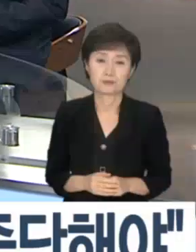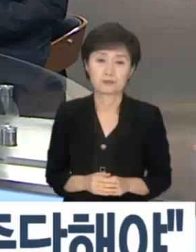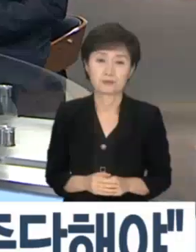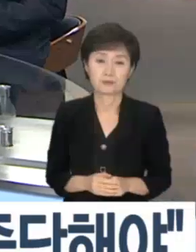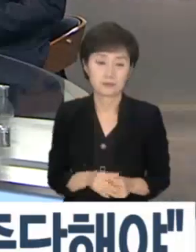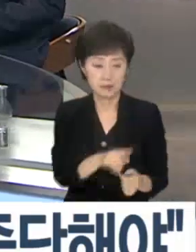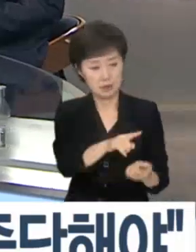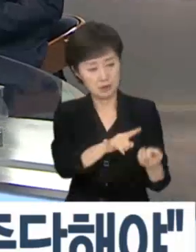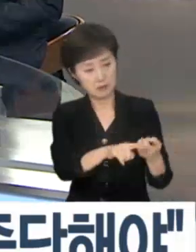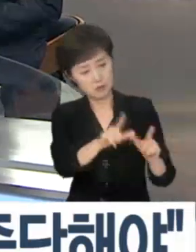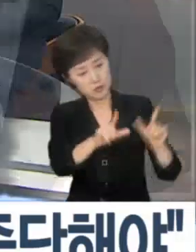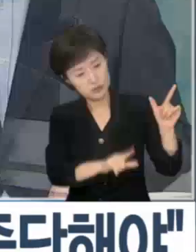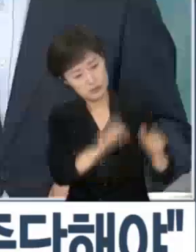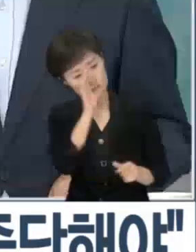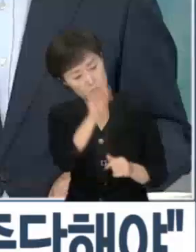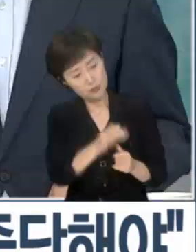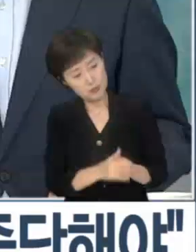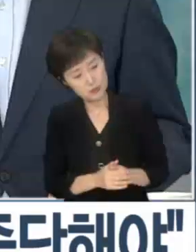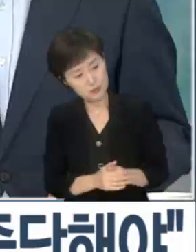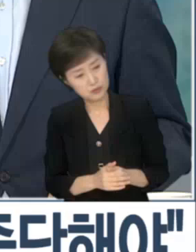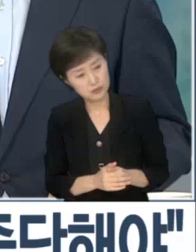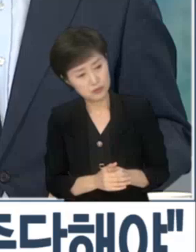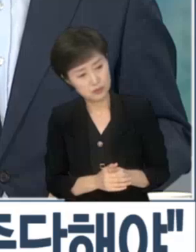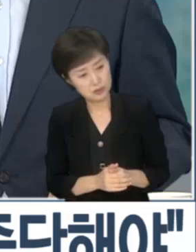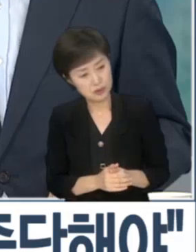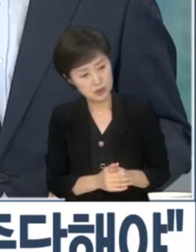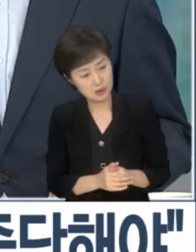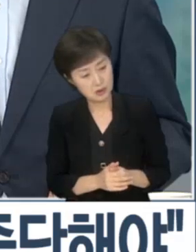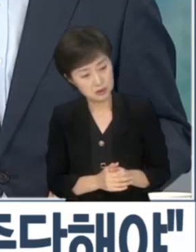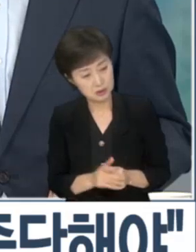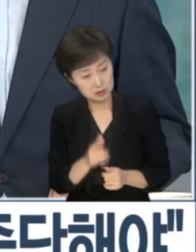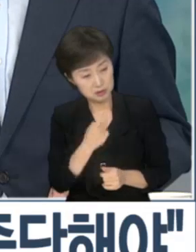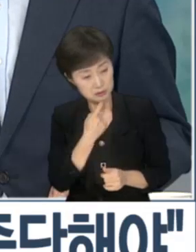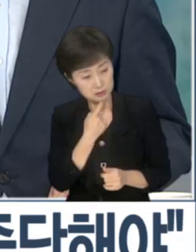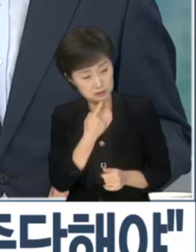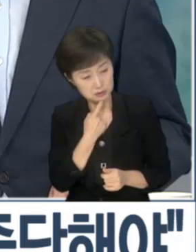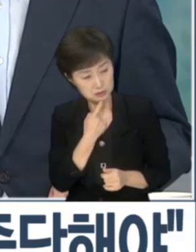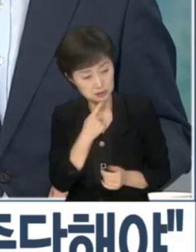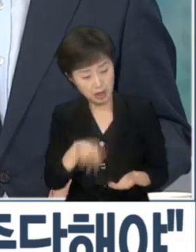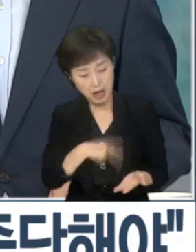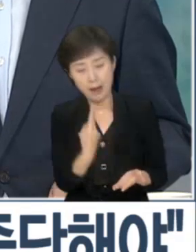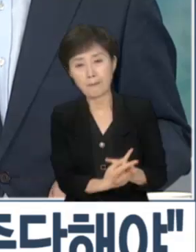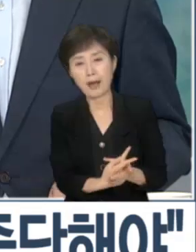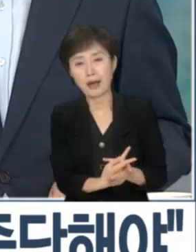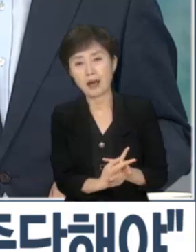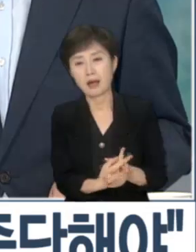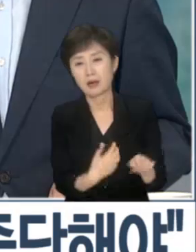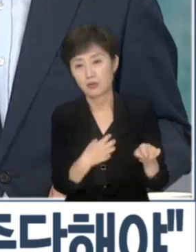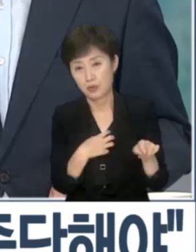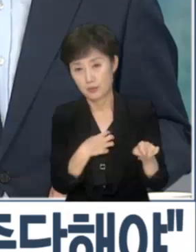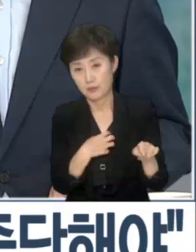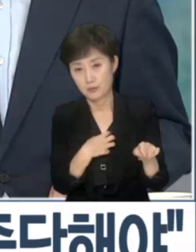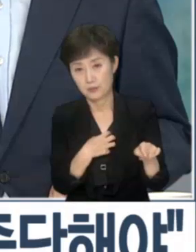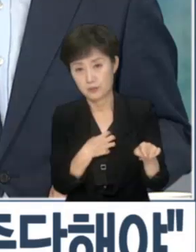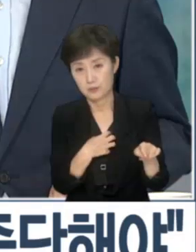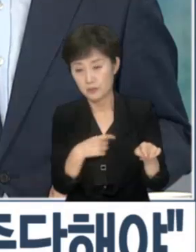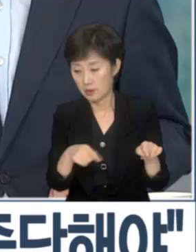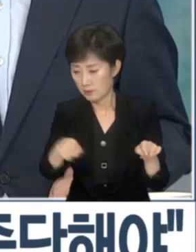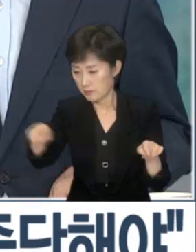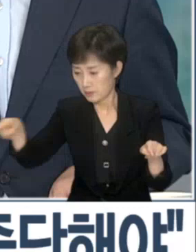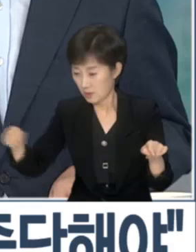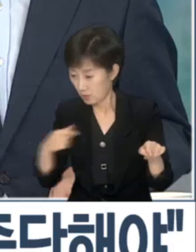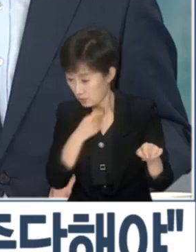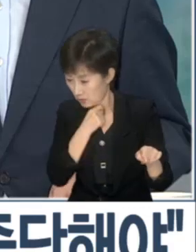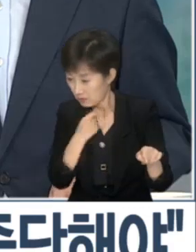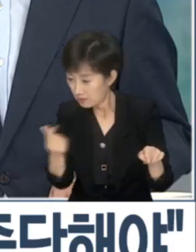상태로는 정말 최후까지 버티다가 쓰러지는 수밖에 없는 거지요 그것을 기대하고 있는 것 같습니다